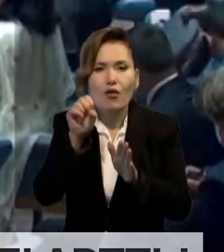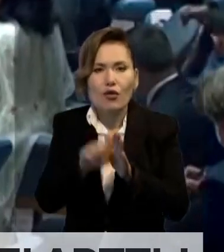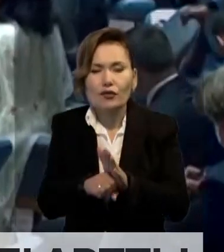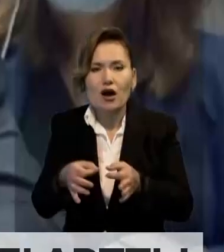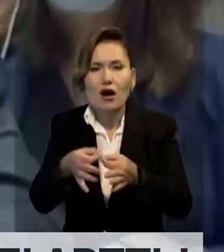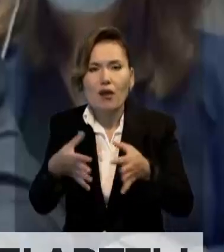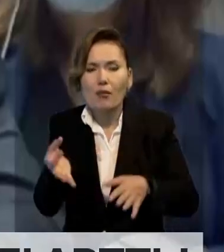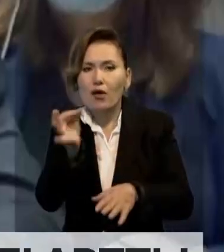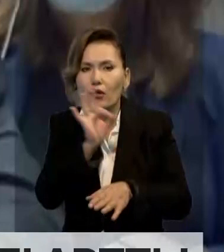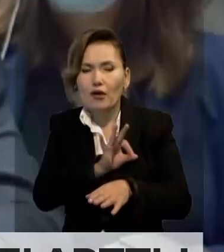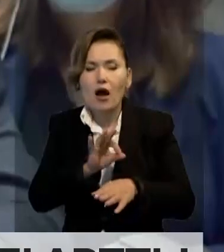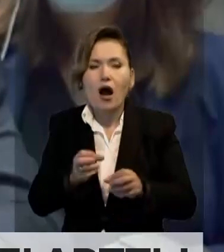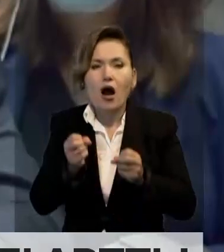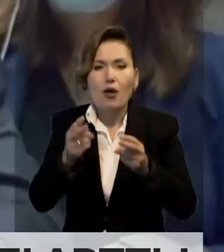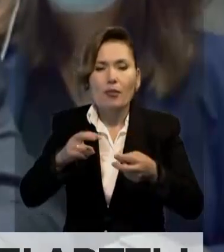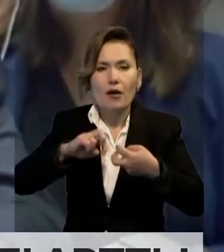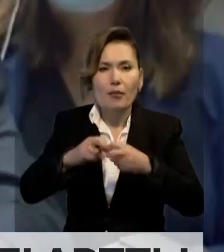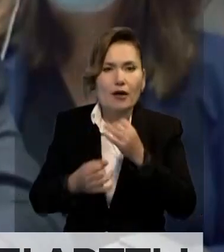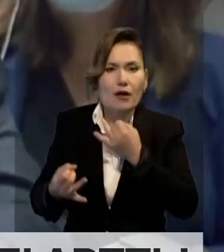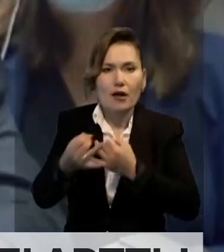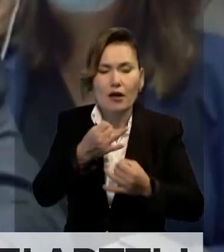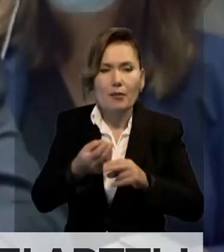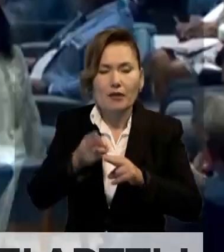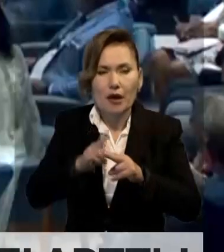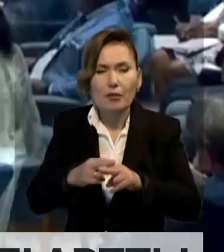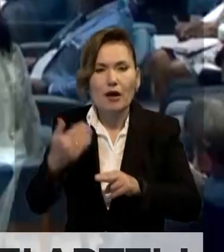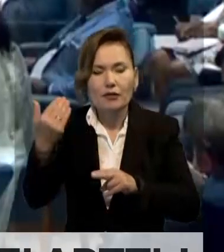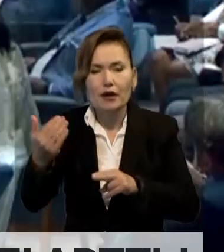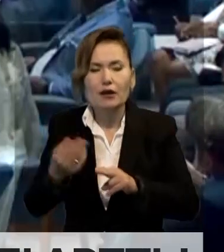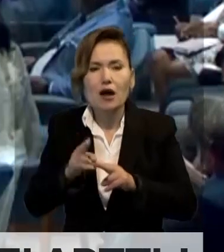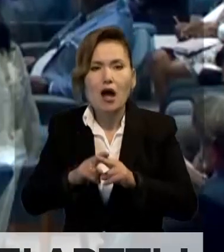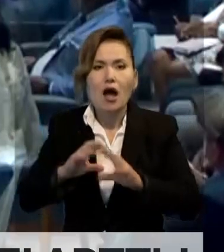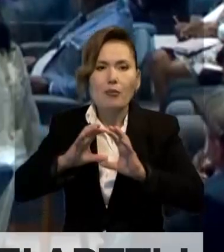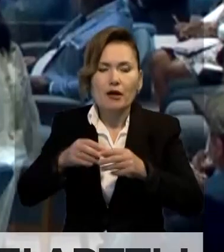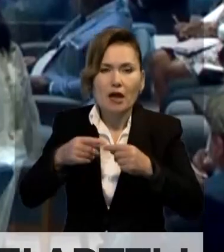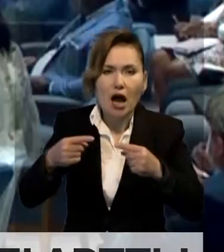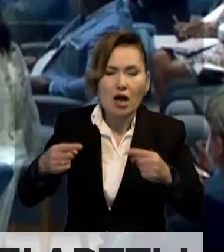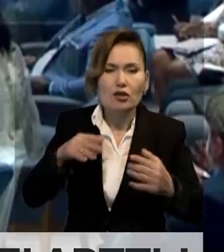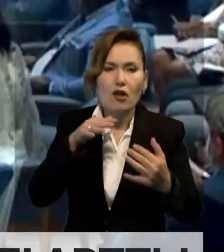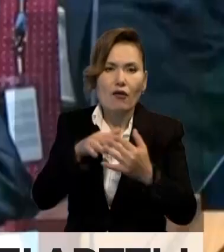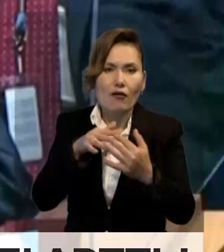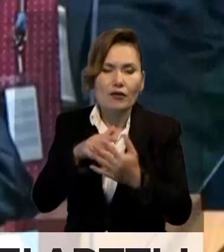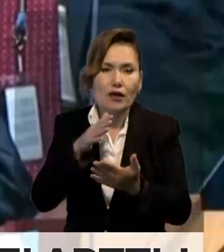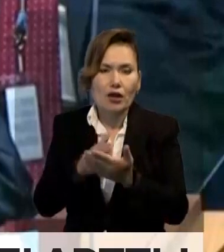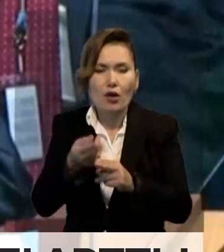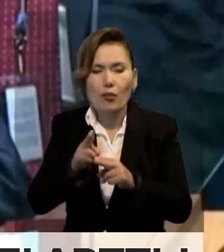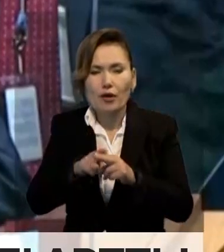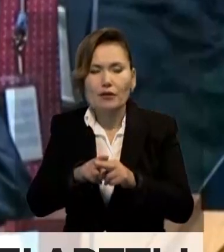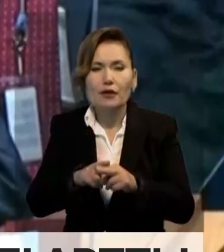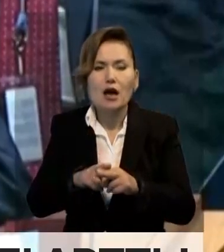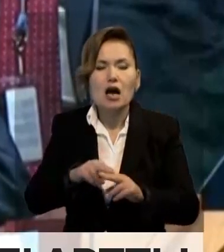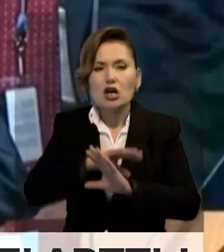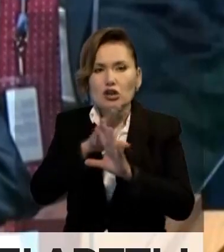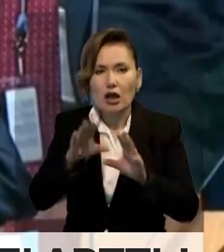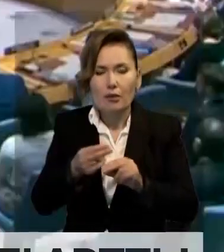қолдану қаупін талқылады. Жер ортақ заман бір болғанмен ұстанымдар әртүрлі әрі бір-біріне қарама-қайшы. Десе де